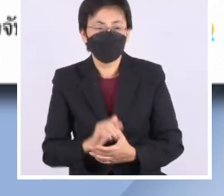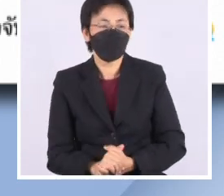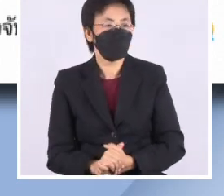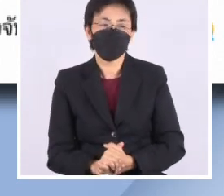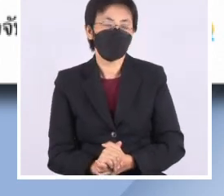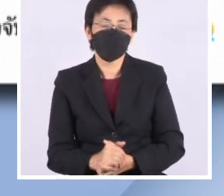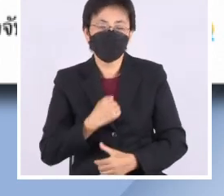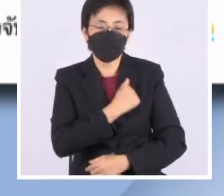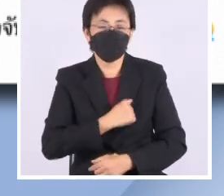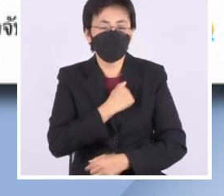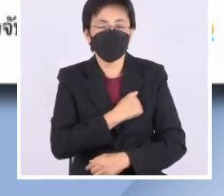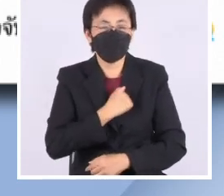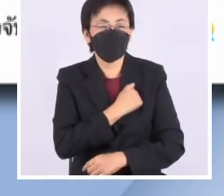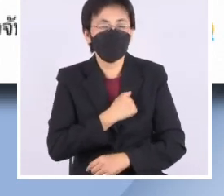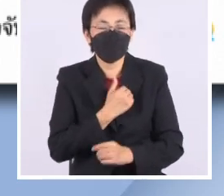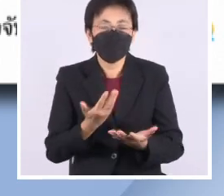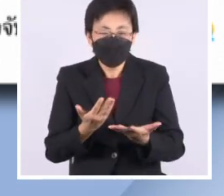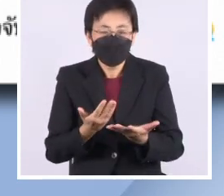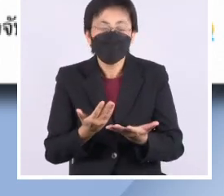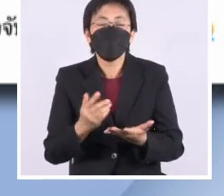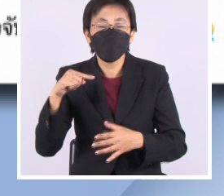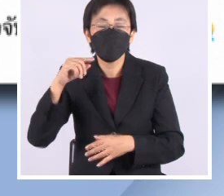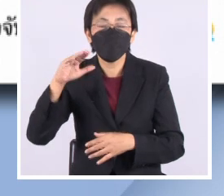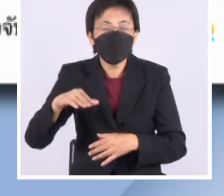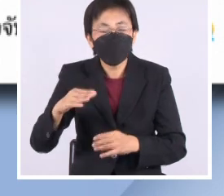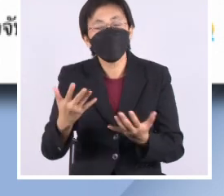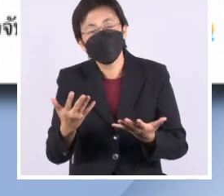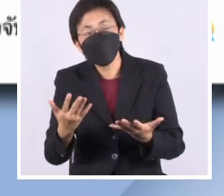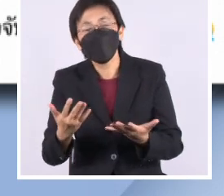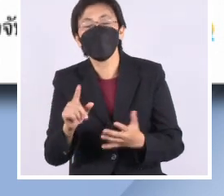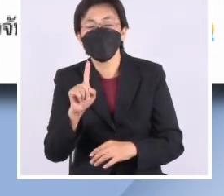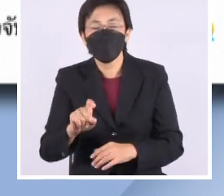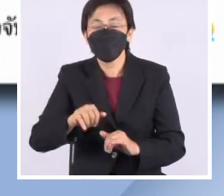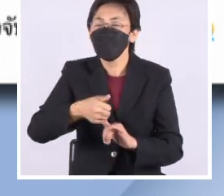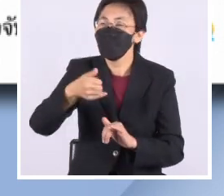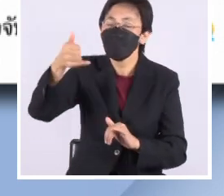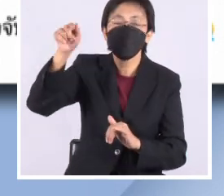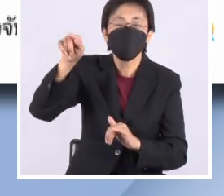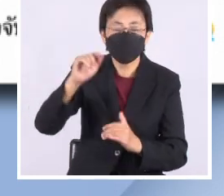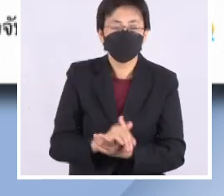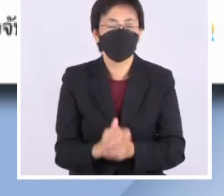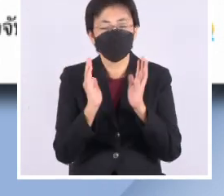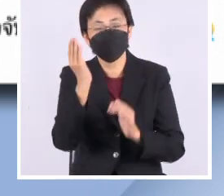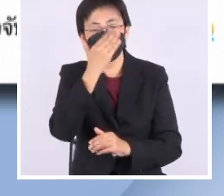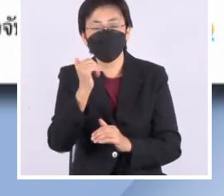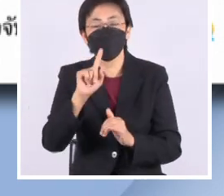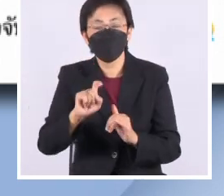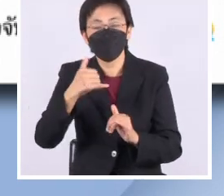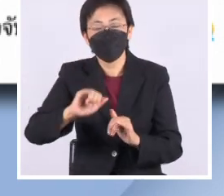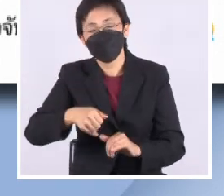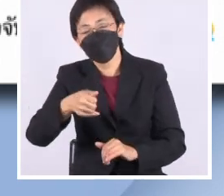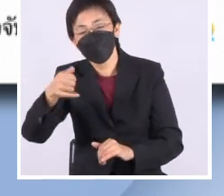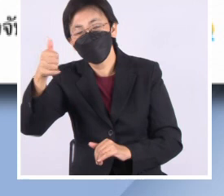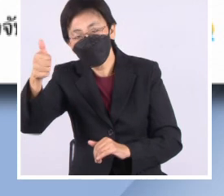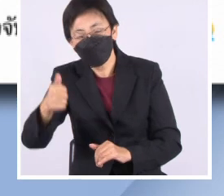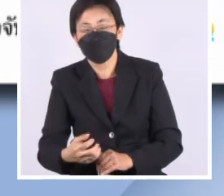ลับของน้องสาวตัวน้อยๆหลายคนบอกไปเป็นดังฟ้าบนสวรรค์แล้วนะคนสวยไปสู่สุคตินะเต้ยอะไรที่เคย